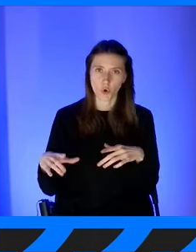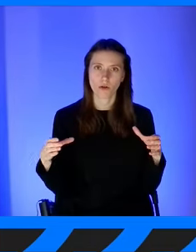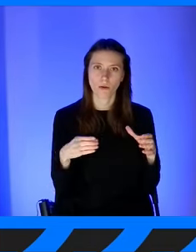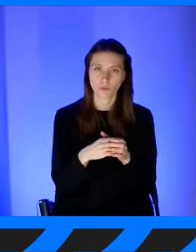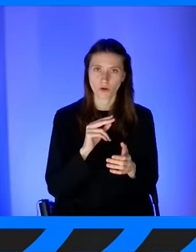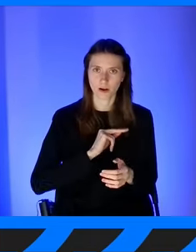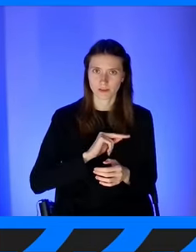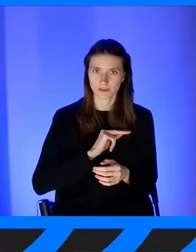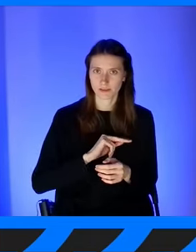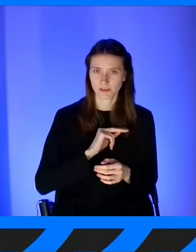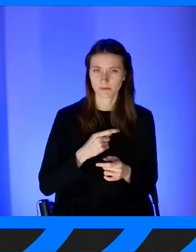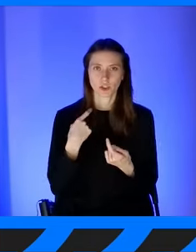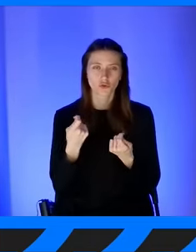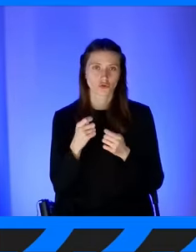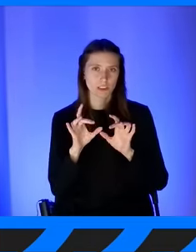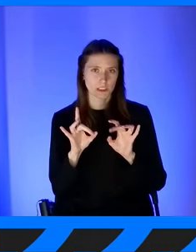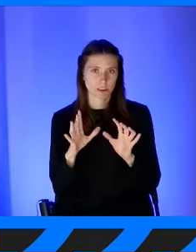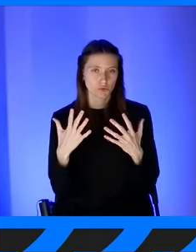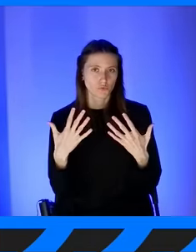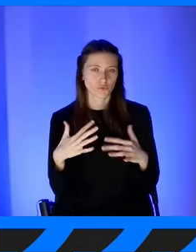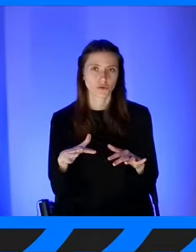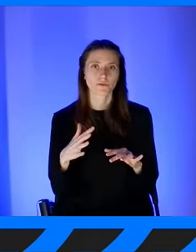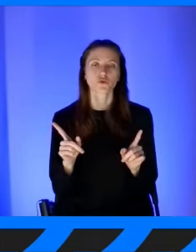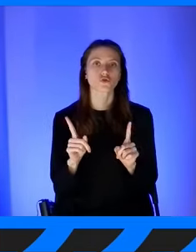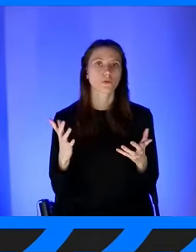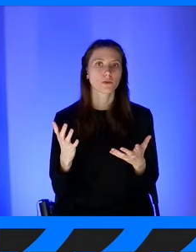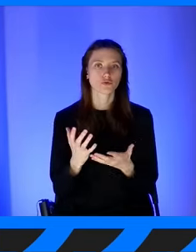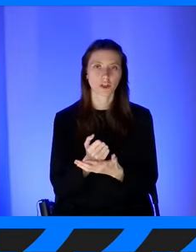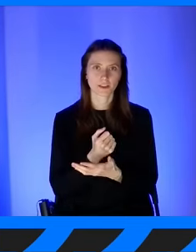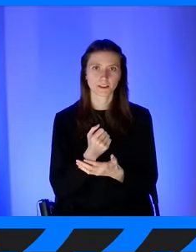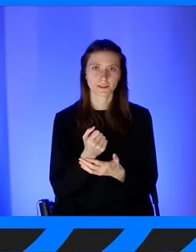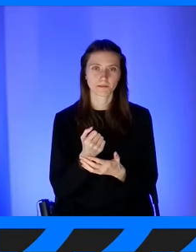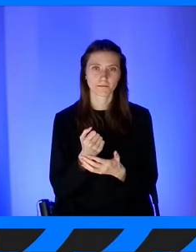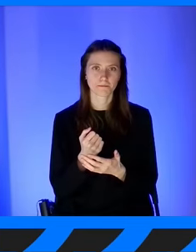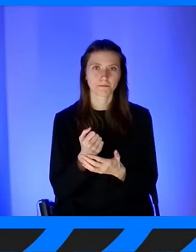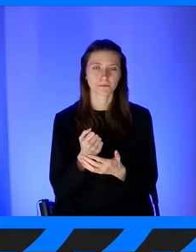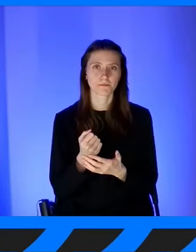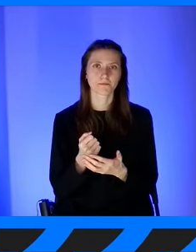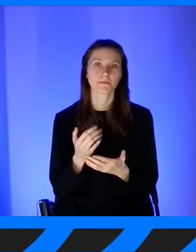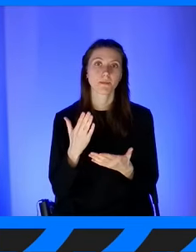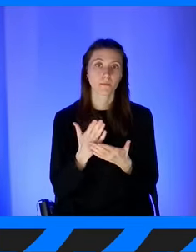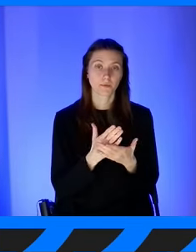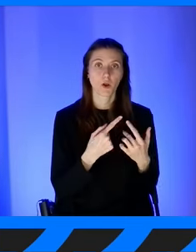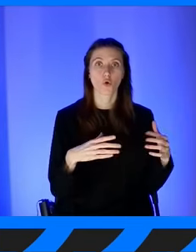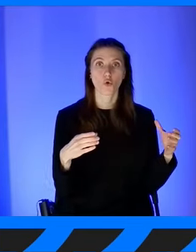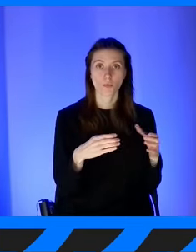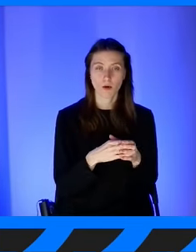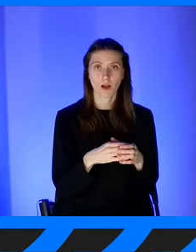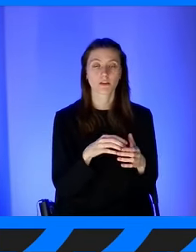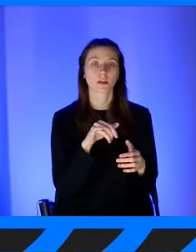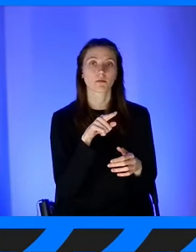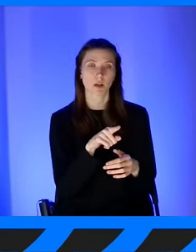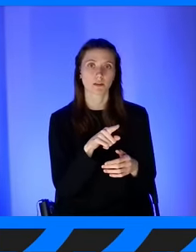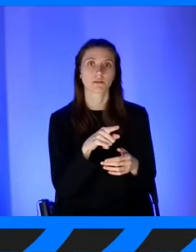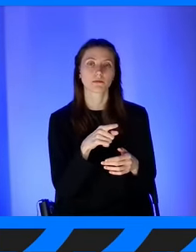чучуть зацепил а фактически как получается то есть видим Ну там какая-то команда X использует продукт Y Да